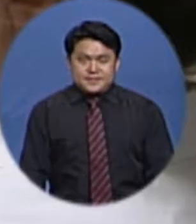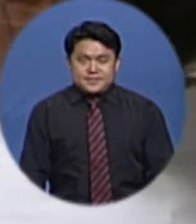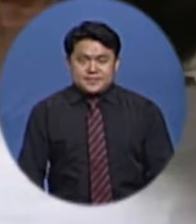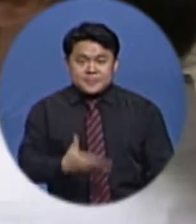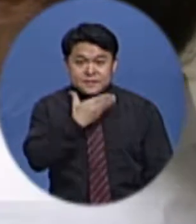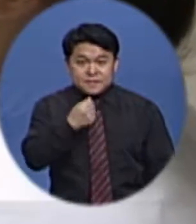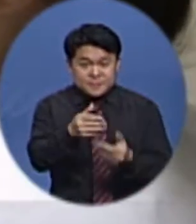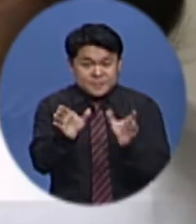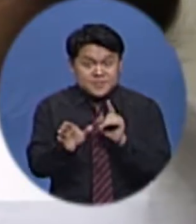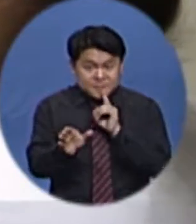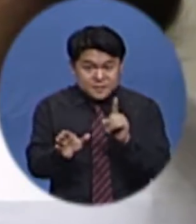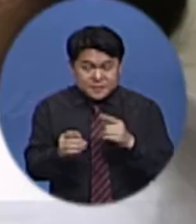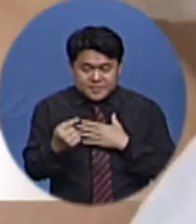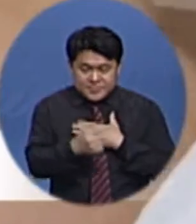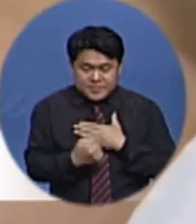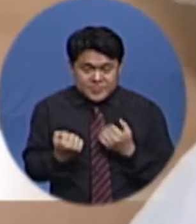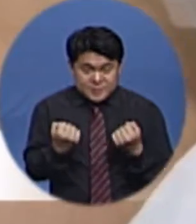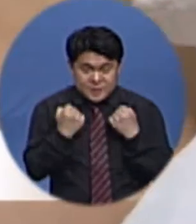보건복지부는